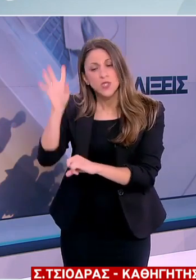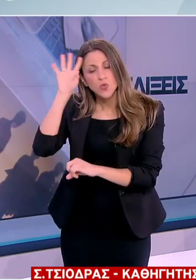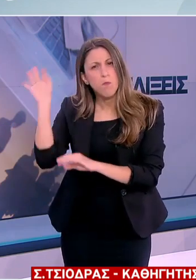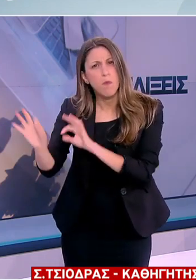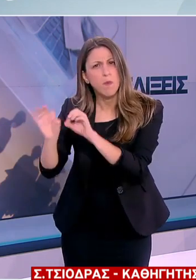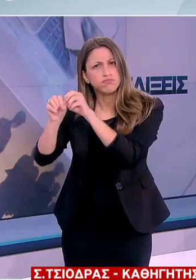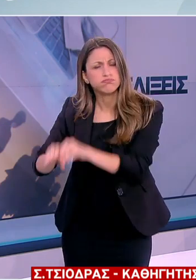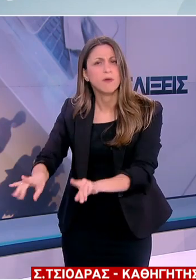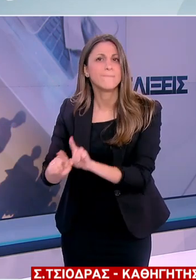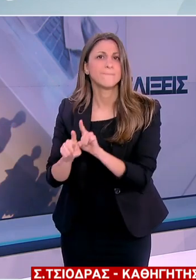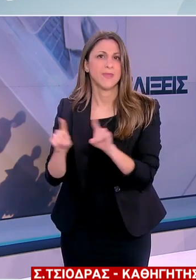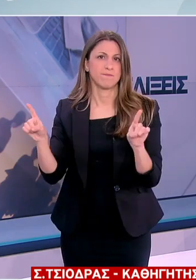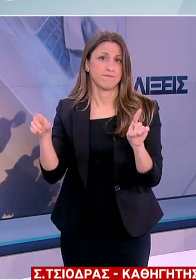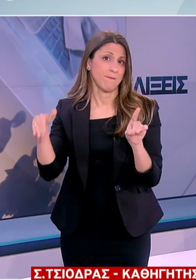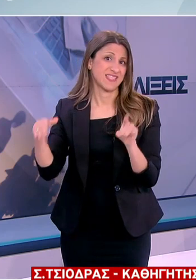της νόσου.